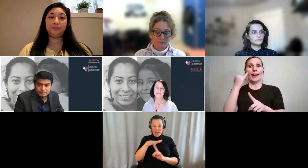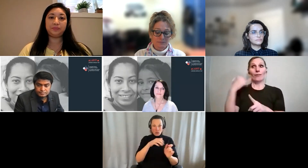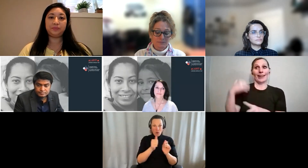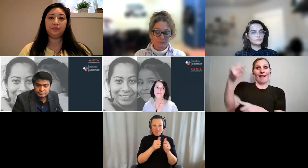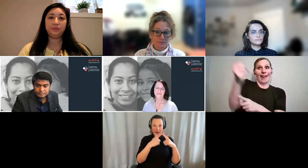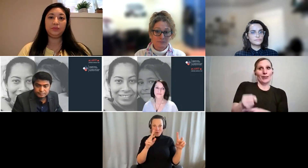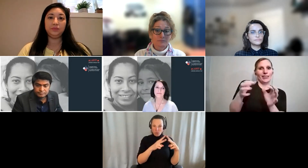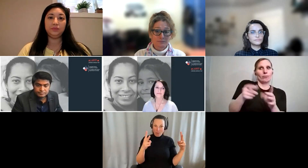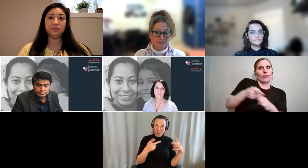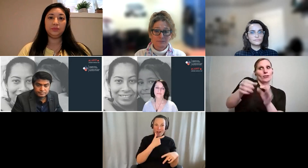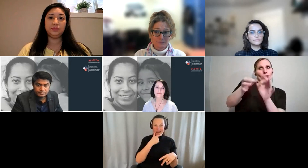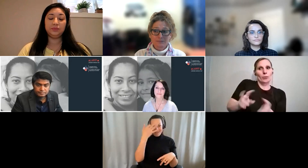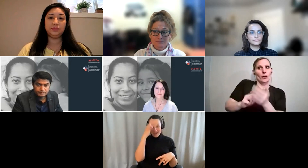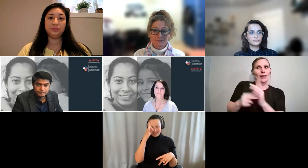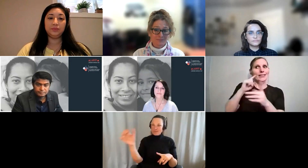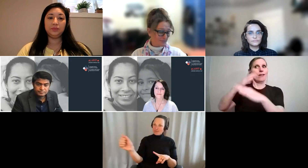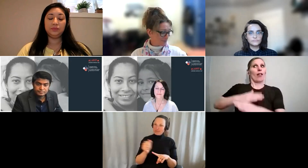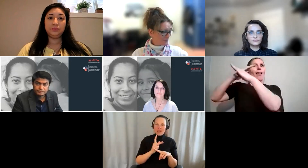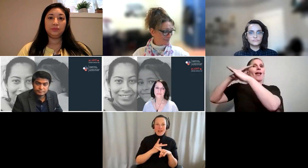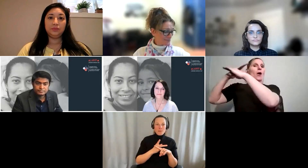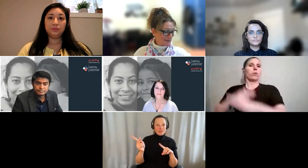ces problèmes pour certaines personnes.